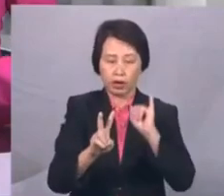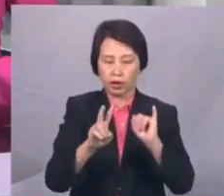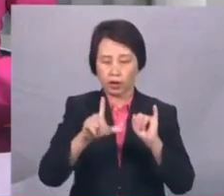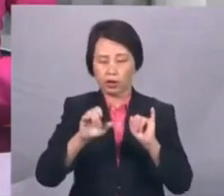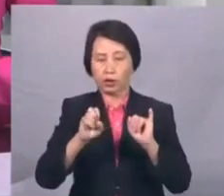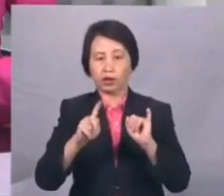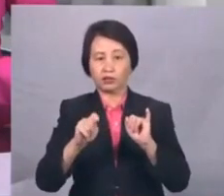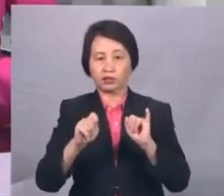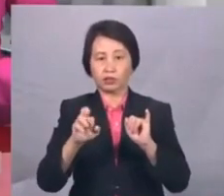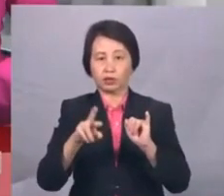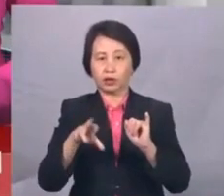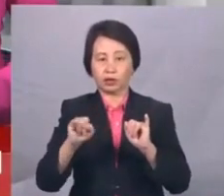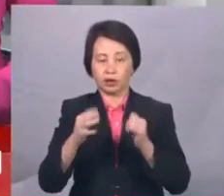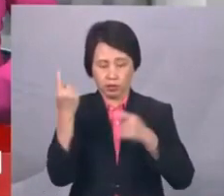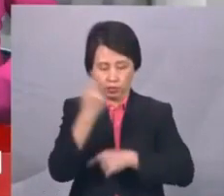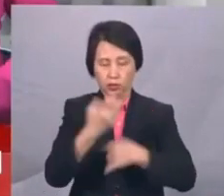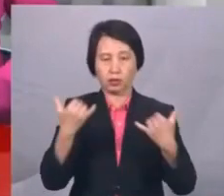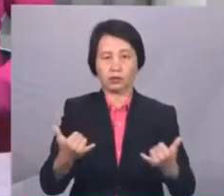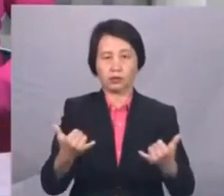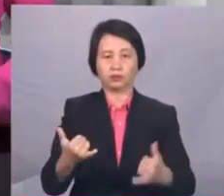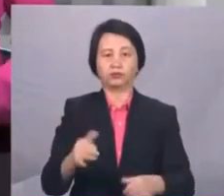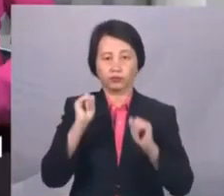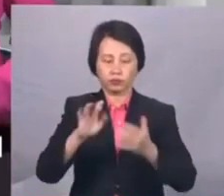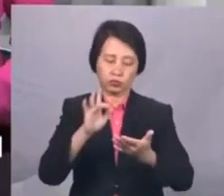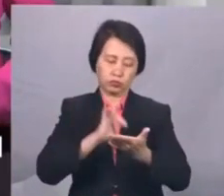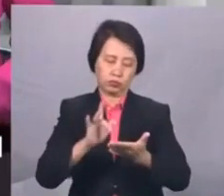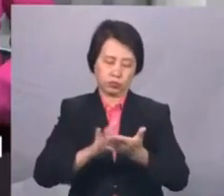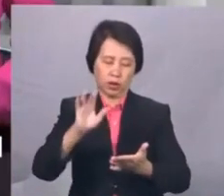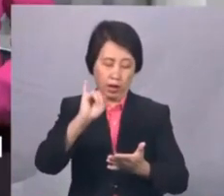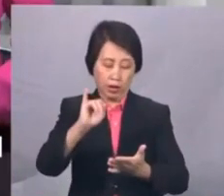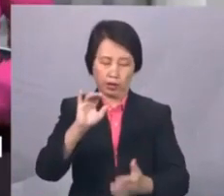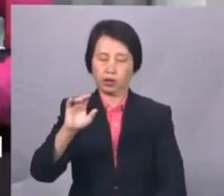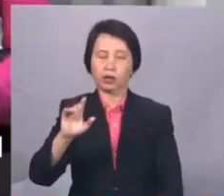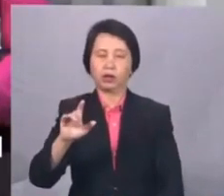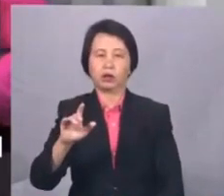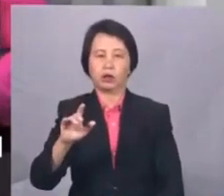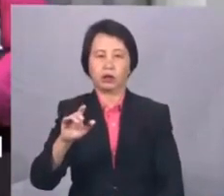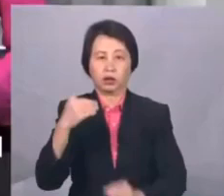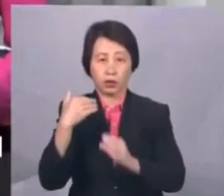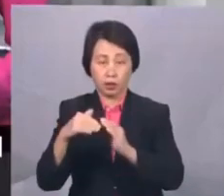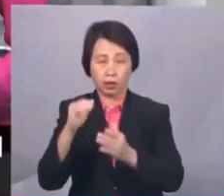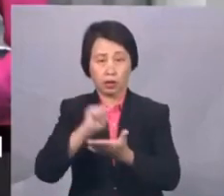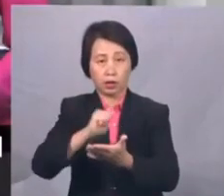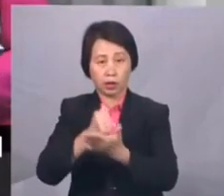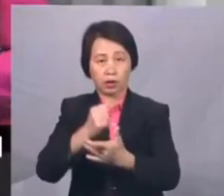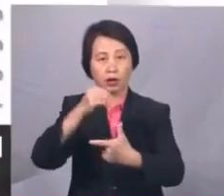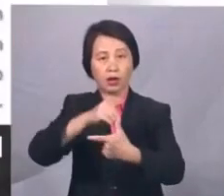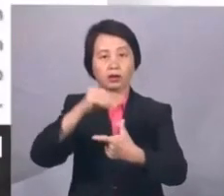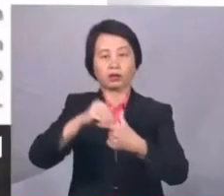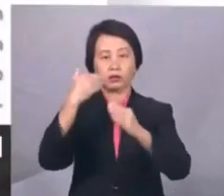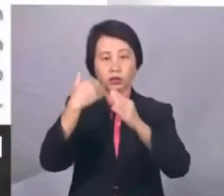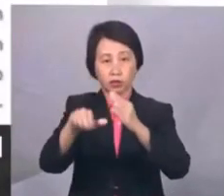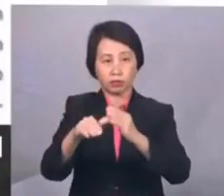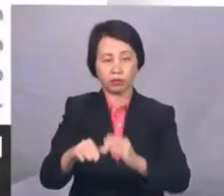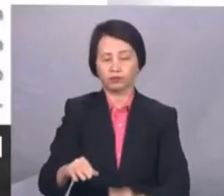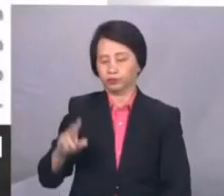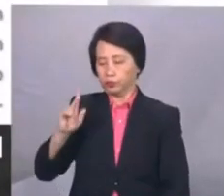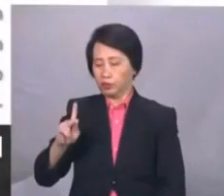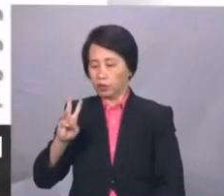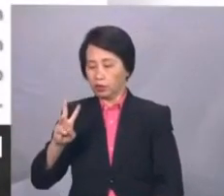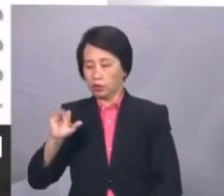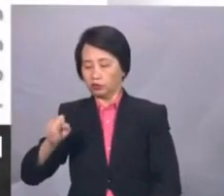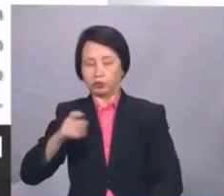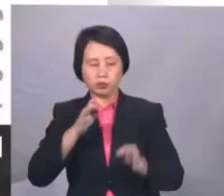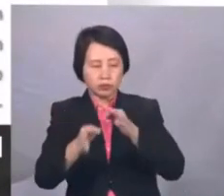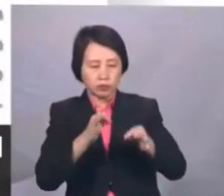bermula hari ini permohonan boleh dibuat menerusi aplikasi Air count How Imel dalam satu pernyataan media kita BSB menjelaskan